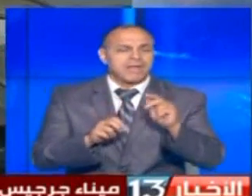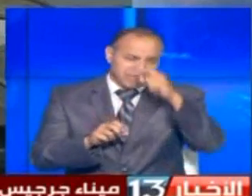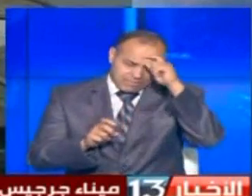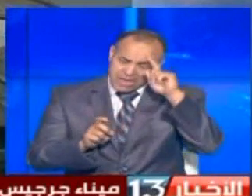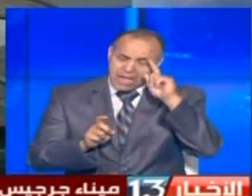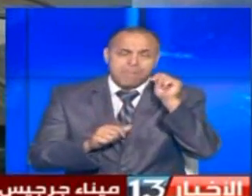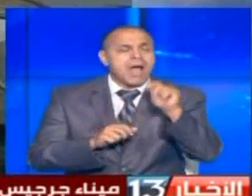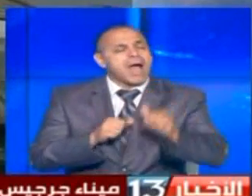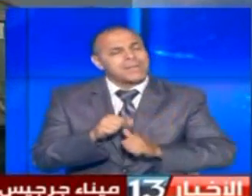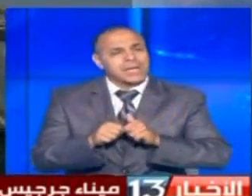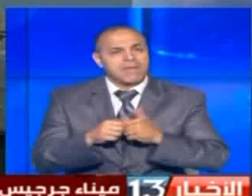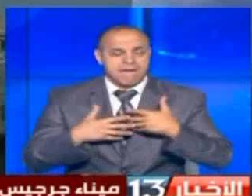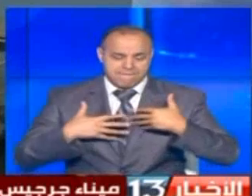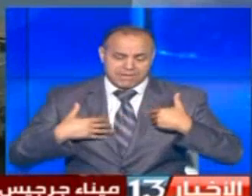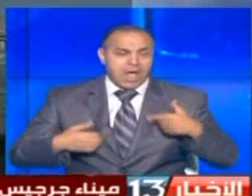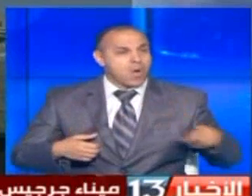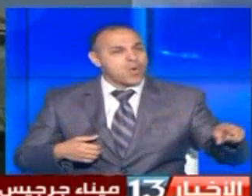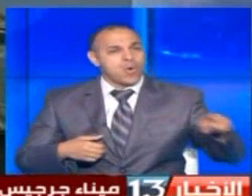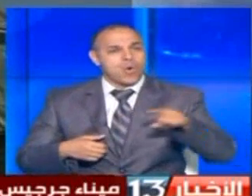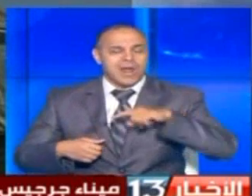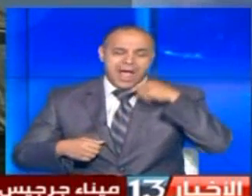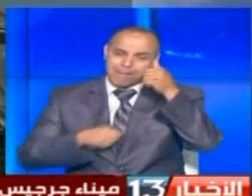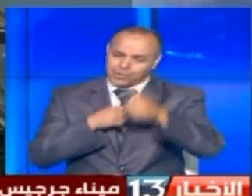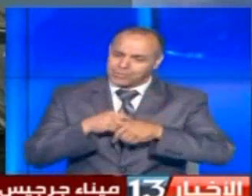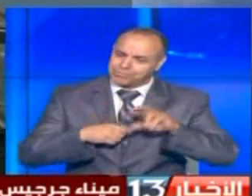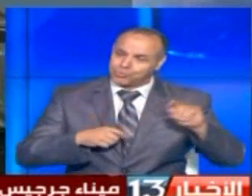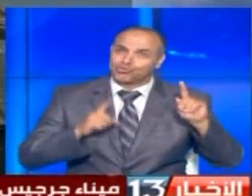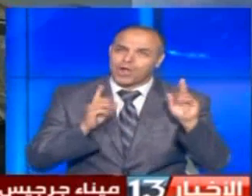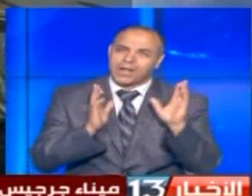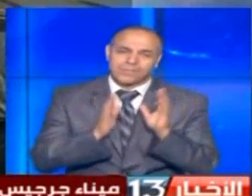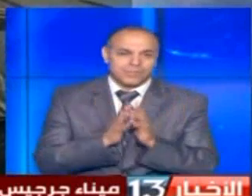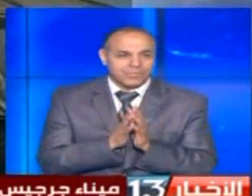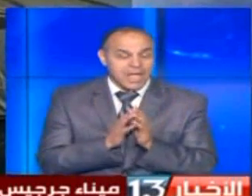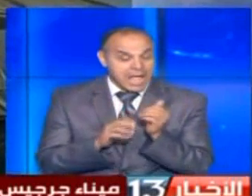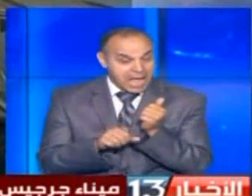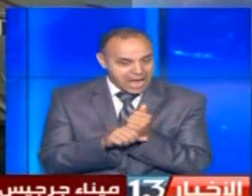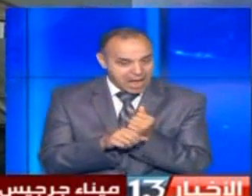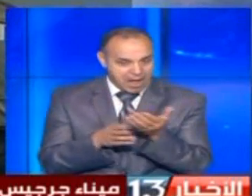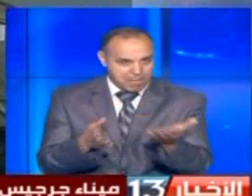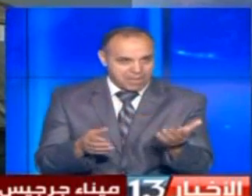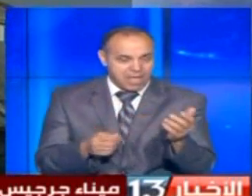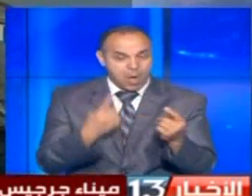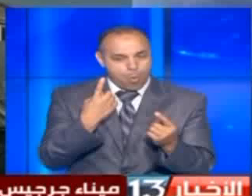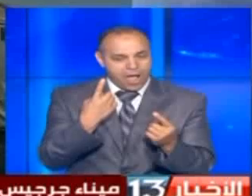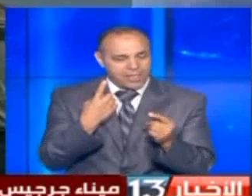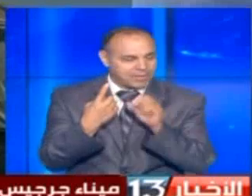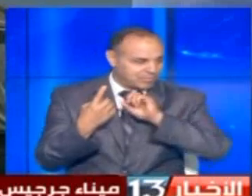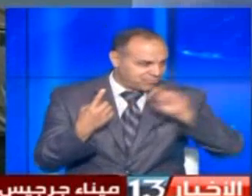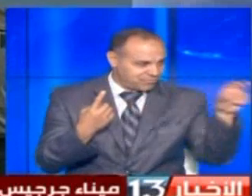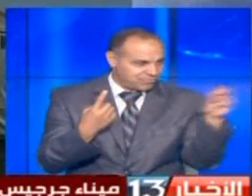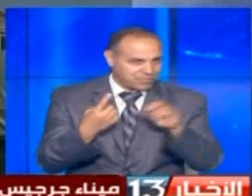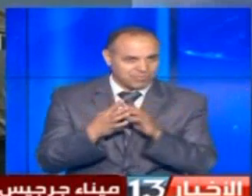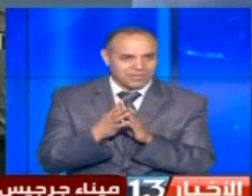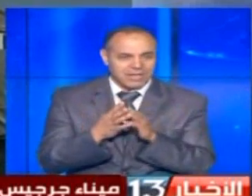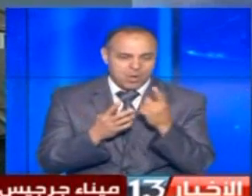بس. فرحة كبيرة وإن شاء الله تتعود حتى عام الجاي. سنة عملوا رحلة واحدة نتاع